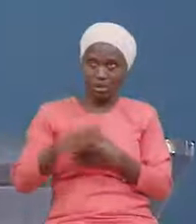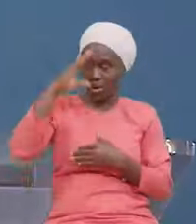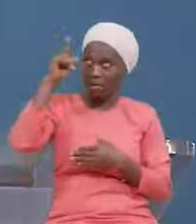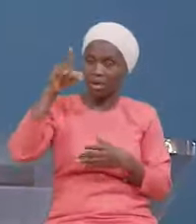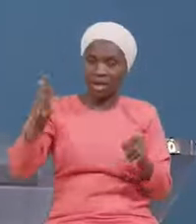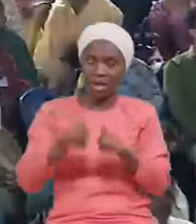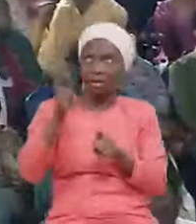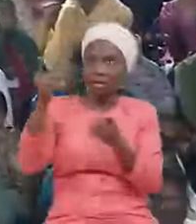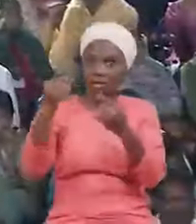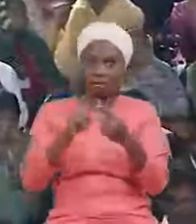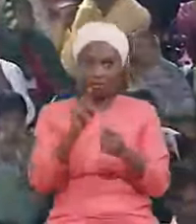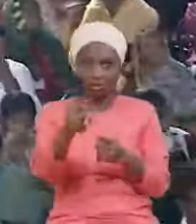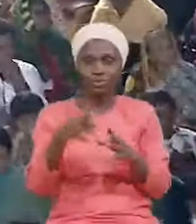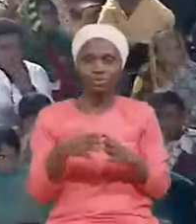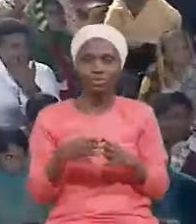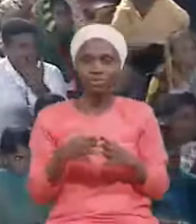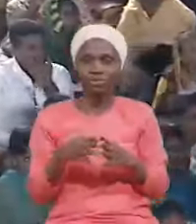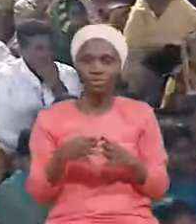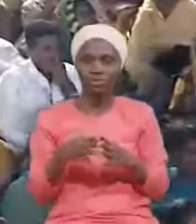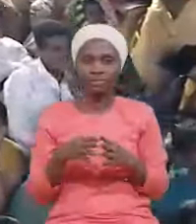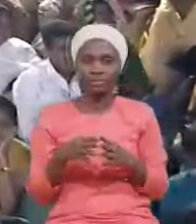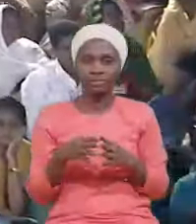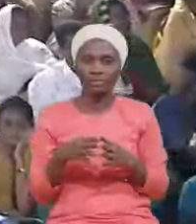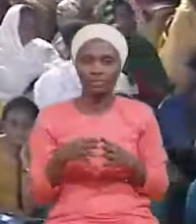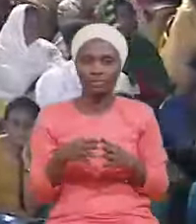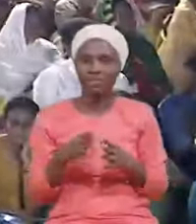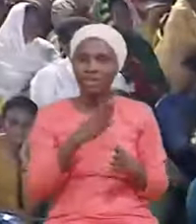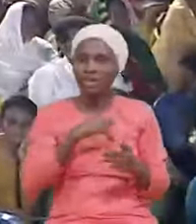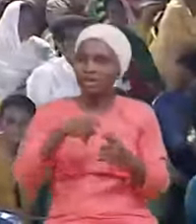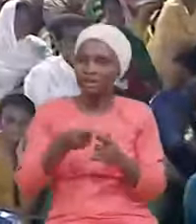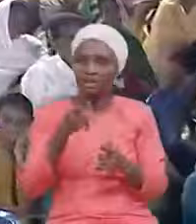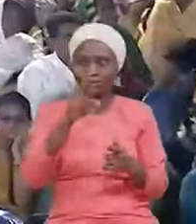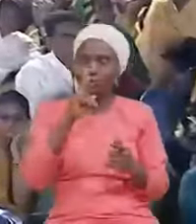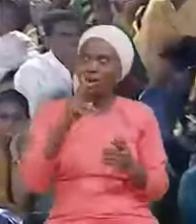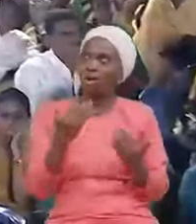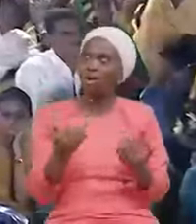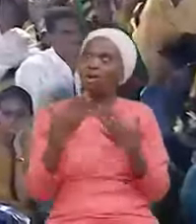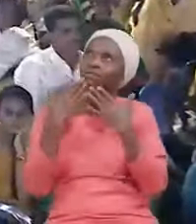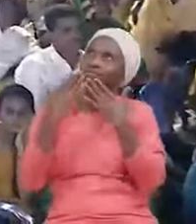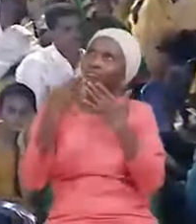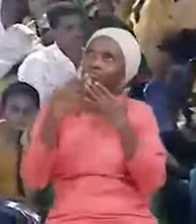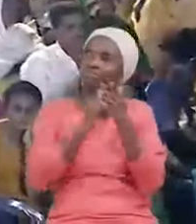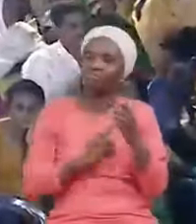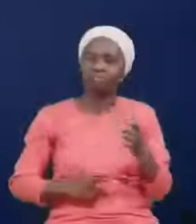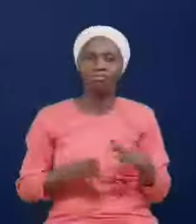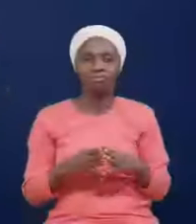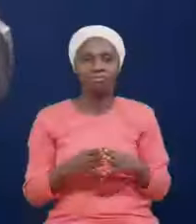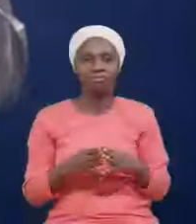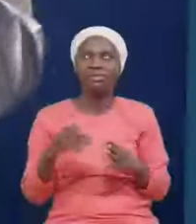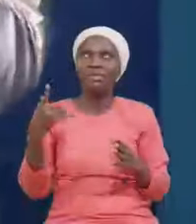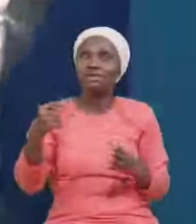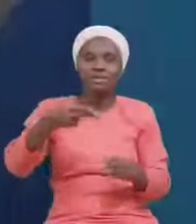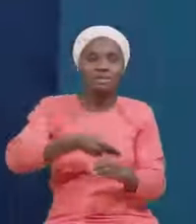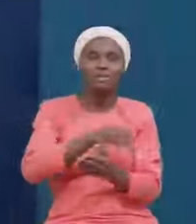you. ఆయన మీ చెంతకొస్తుండగా స్వీకరించడానికి మీరు సిద్ధం కండి. And then you are thanking the Lord. మీరు దేవునికి వందనాలు చెప్తుండగా the lamb